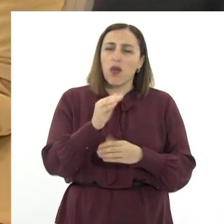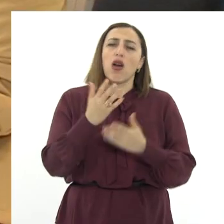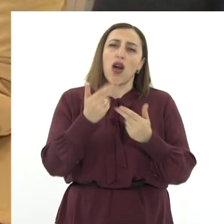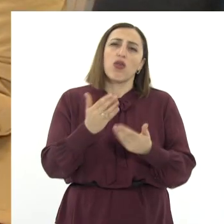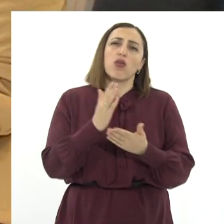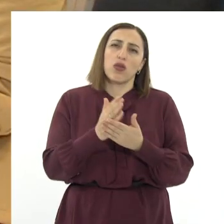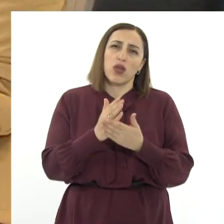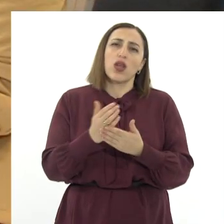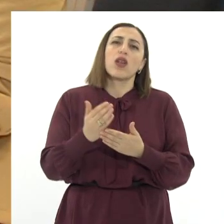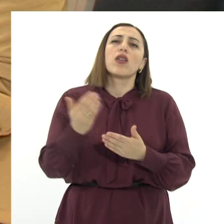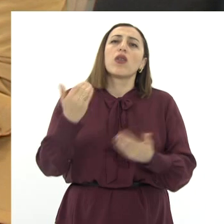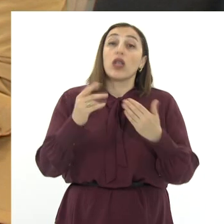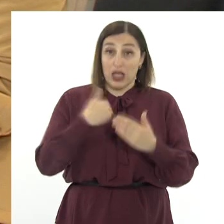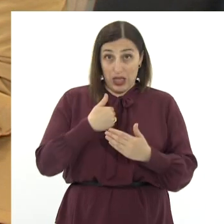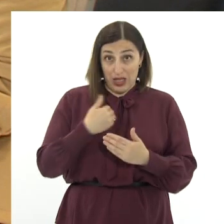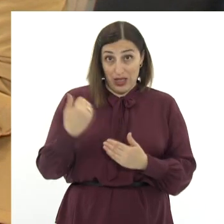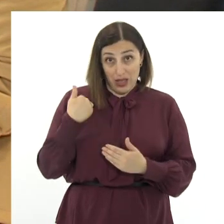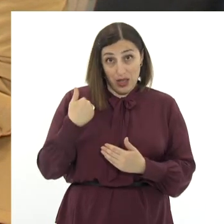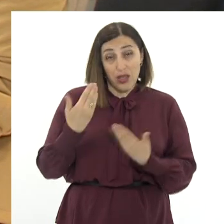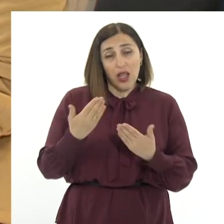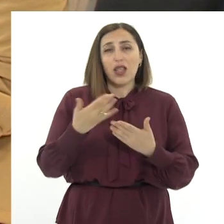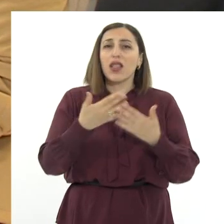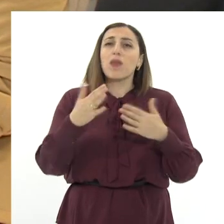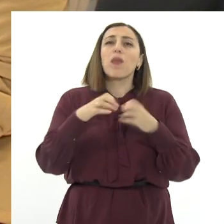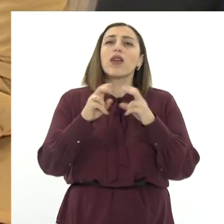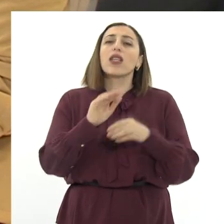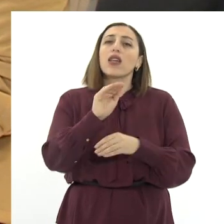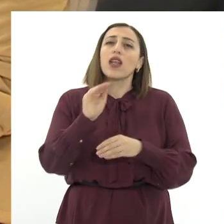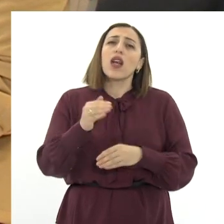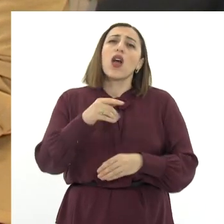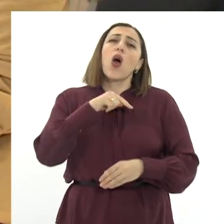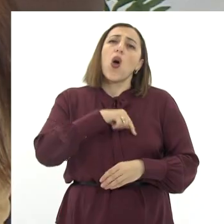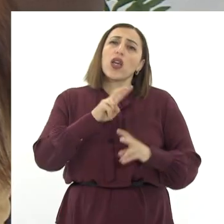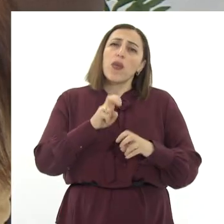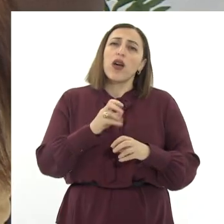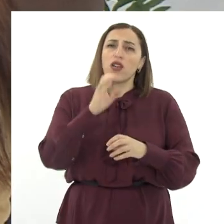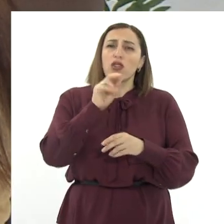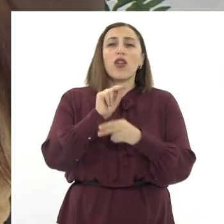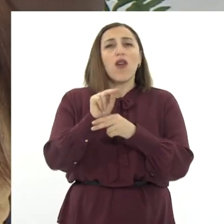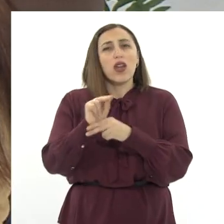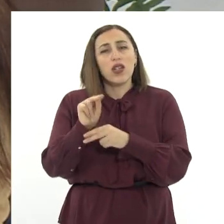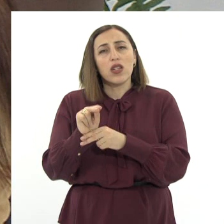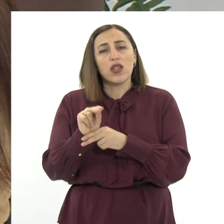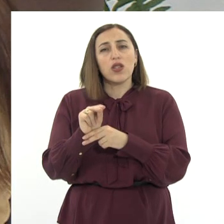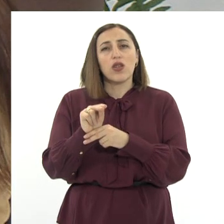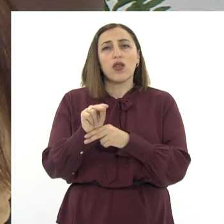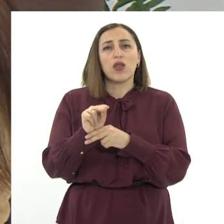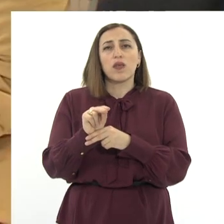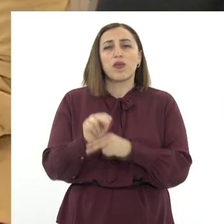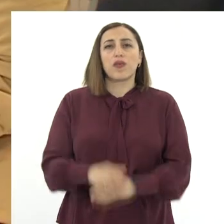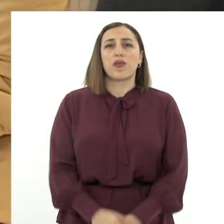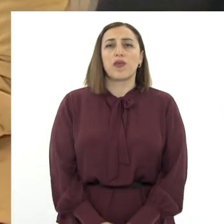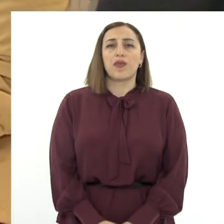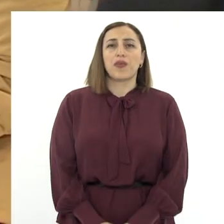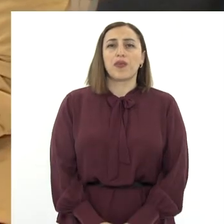են մասնագետ, ի նկատի ունեք ում, ինձ թե ընդհանրապես մասնագետային։ Հոգեբան վարժեցնողների։